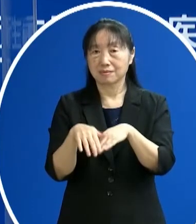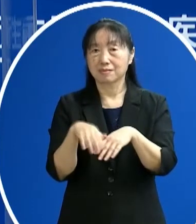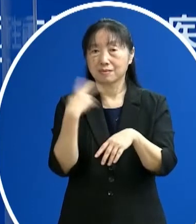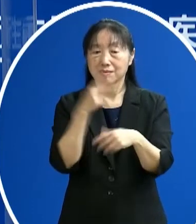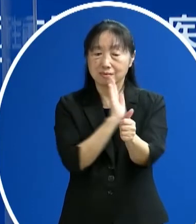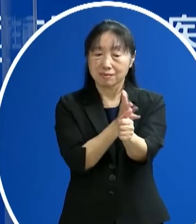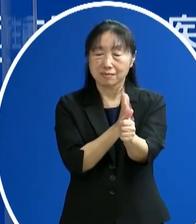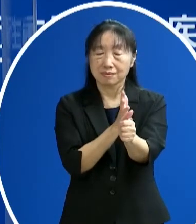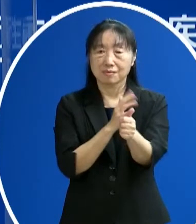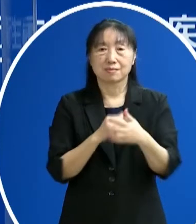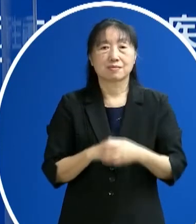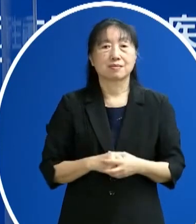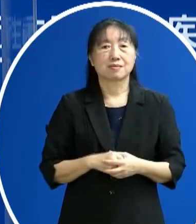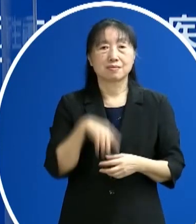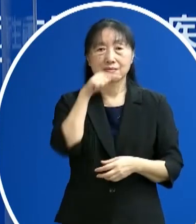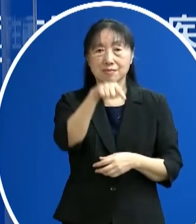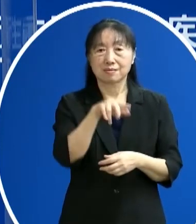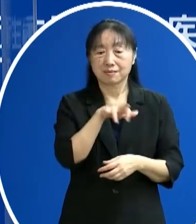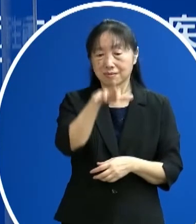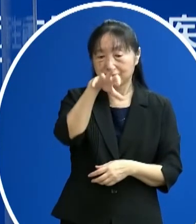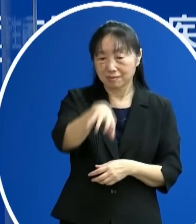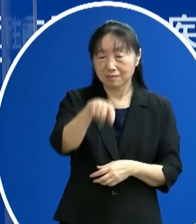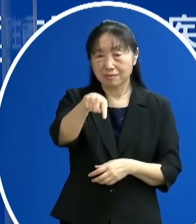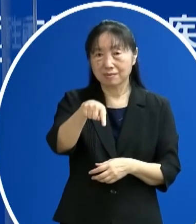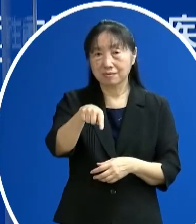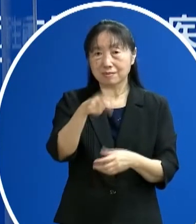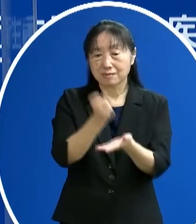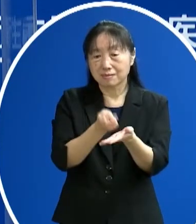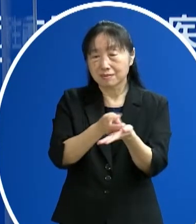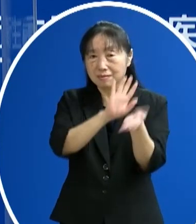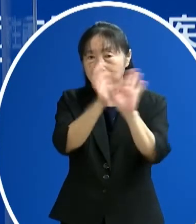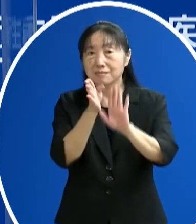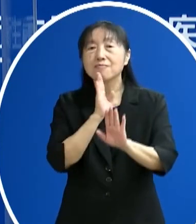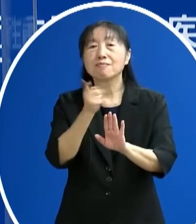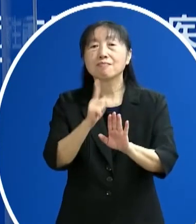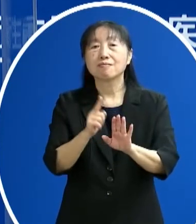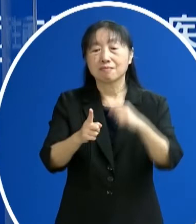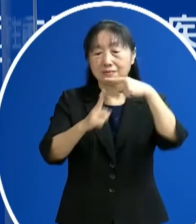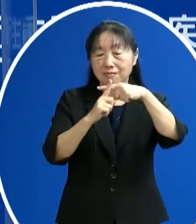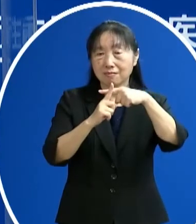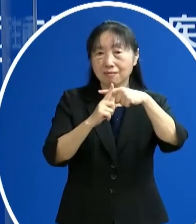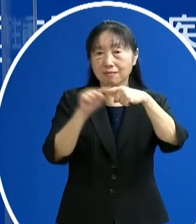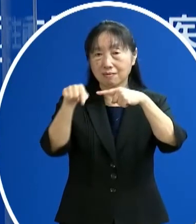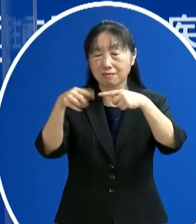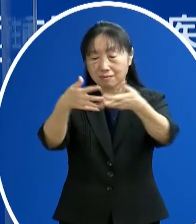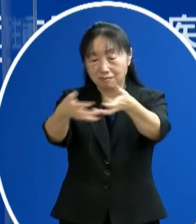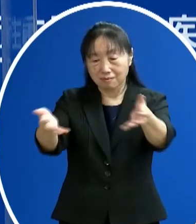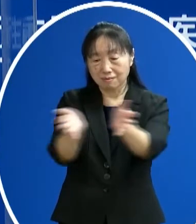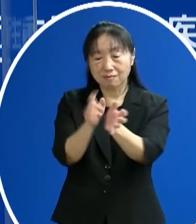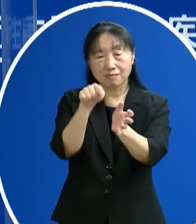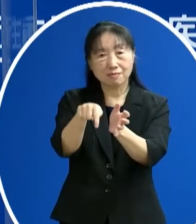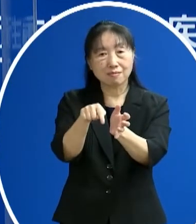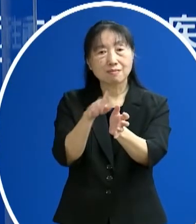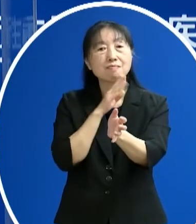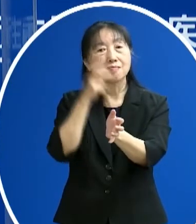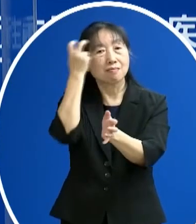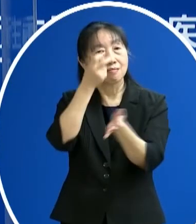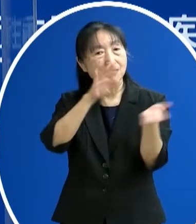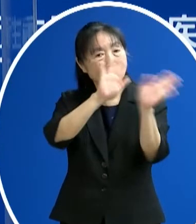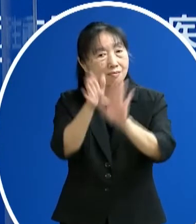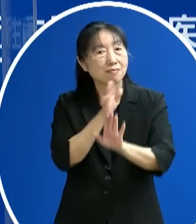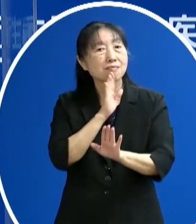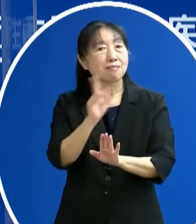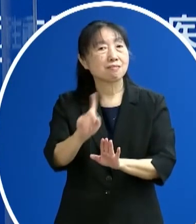了解他整体的边境的管理跟现在他确诊个案怎么样的一个管理的情